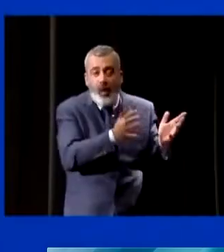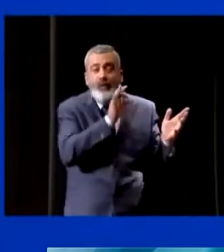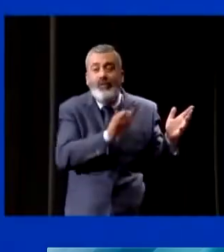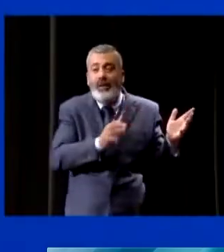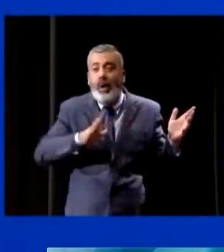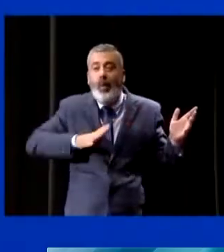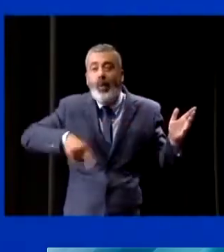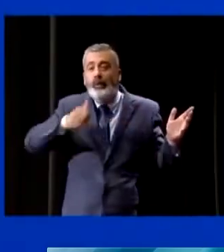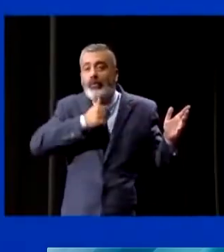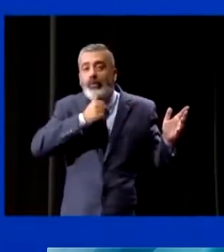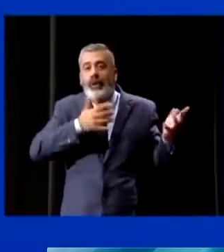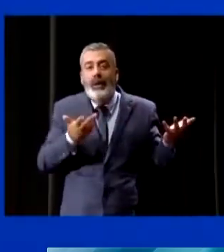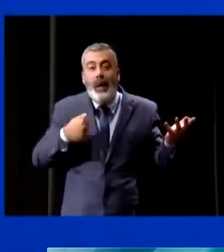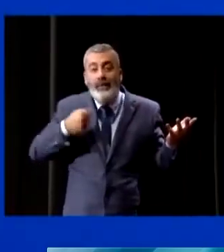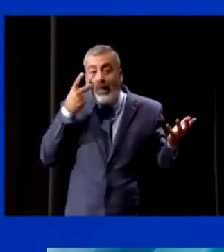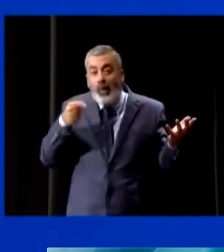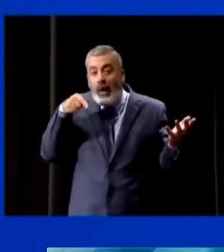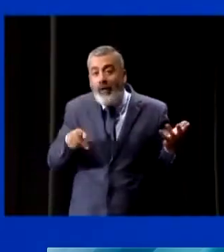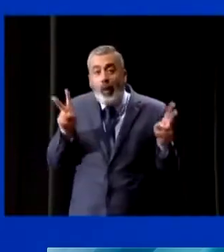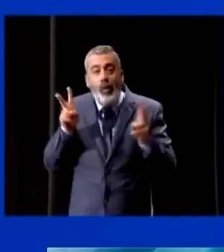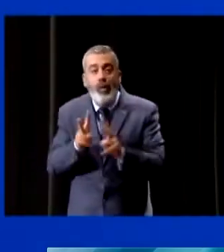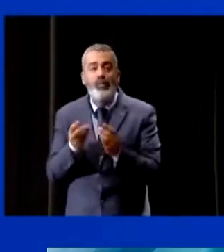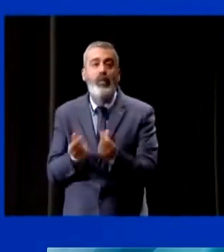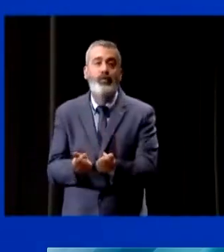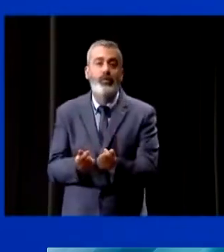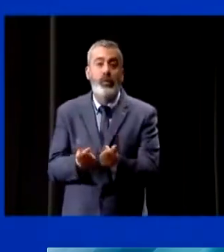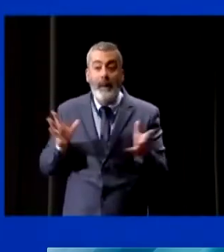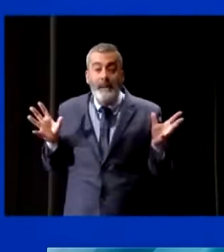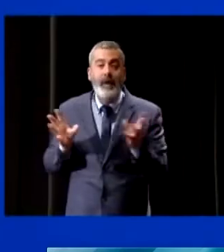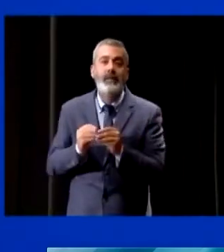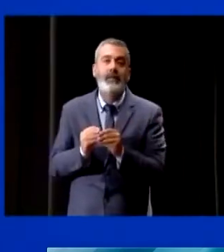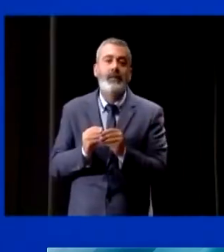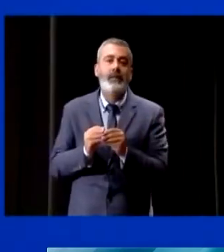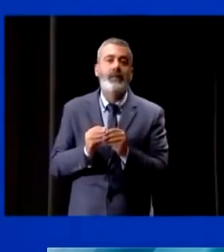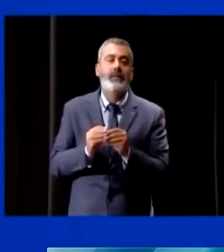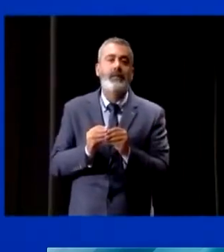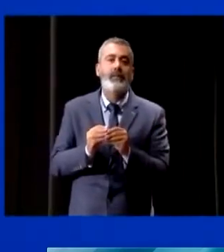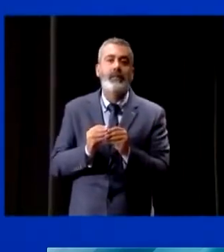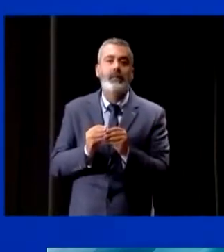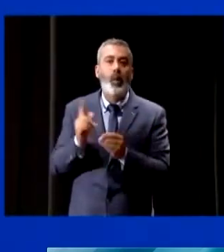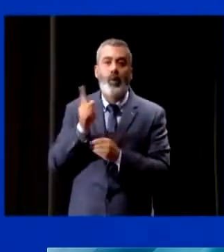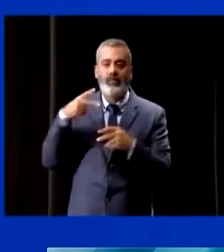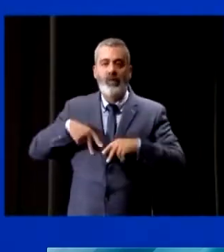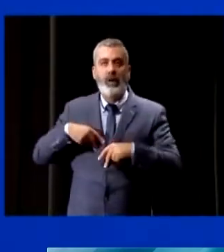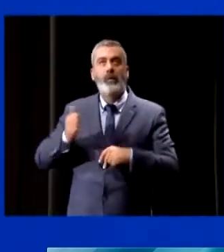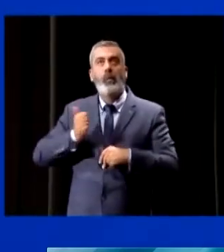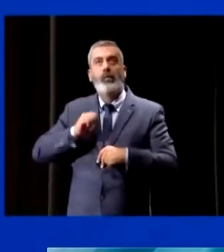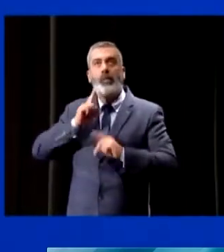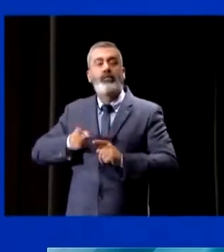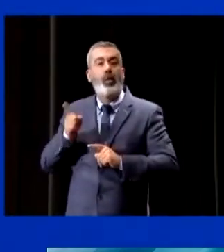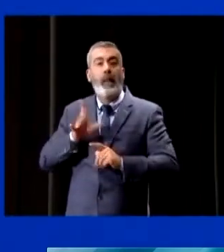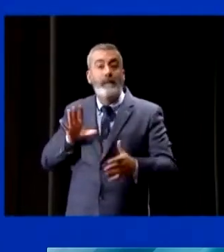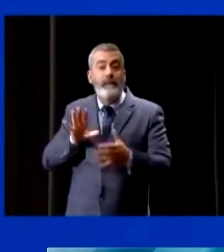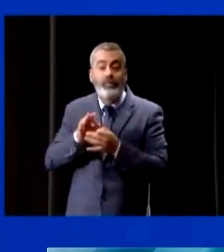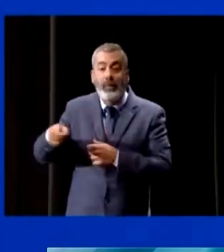μεγέθους στην καθημερινότητα των πολιτών. Και δουλέψαμε συλλογικά ως κυβέρνηση και